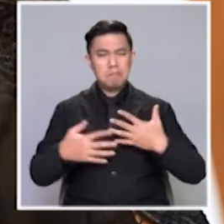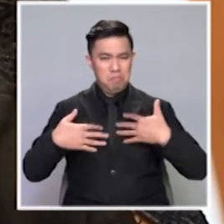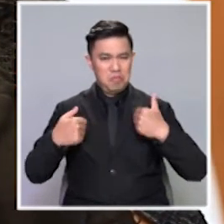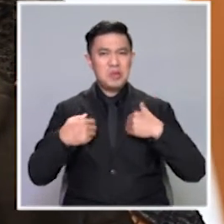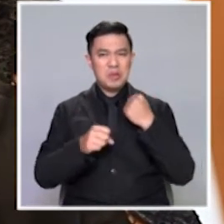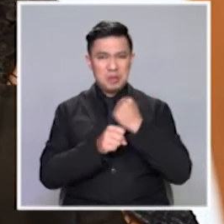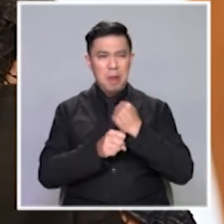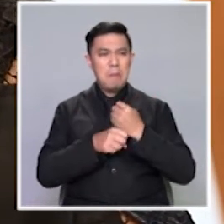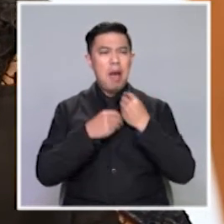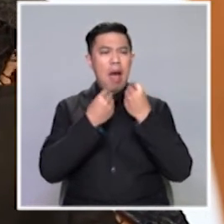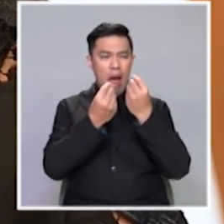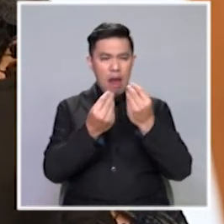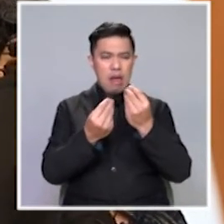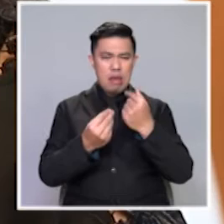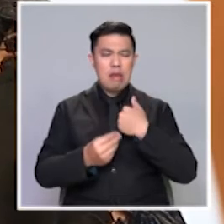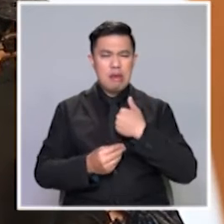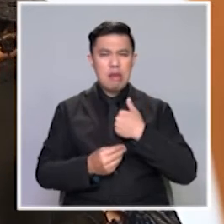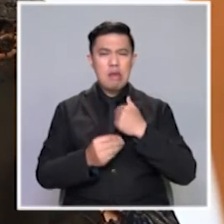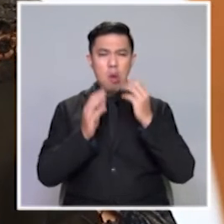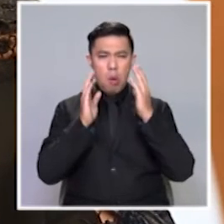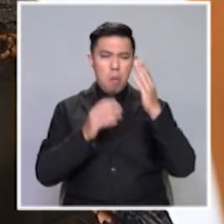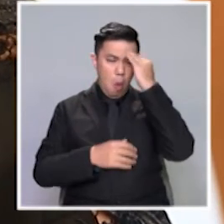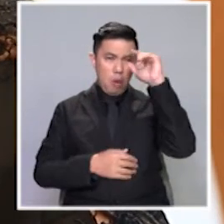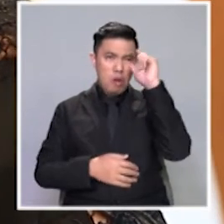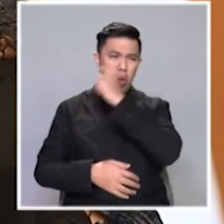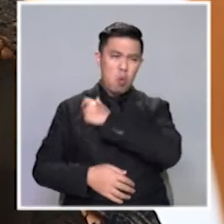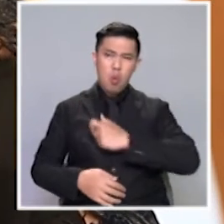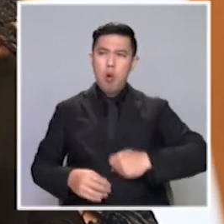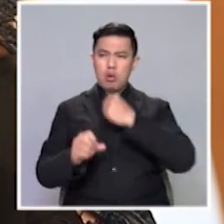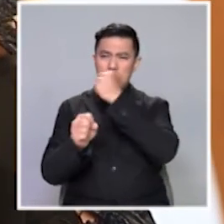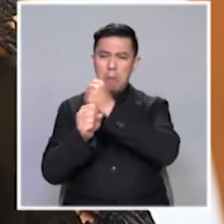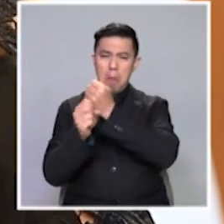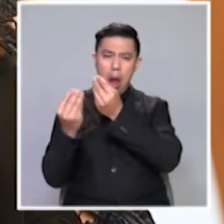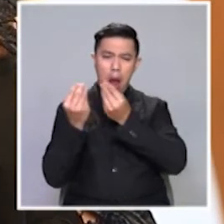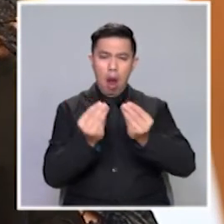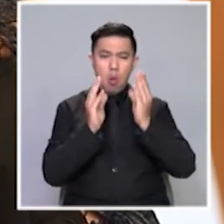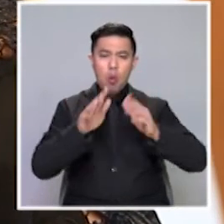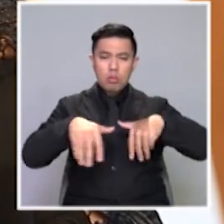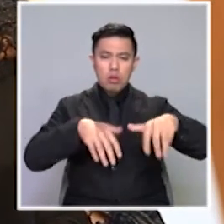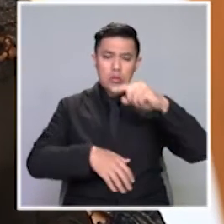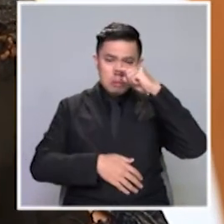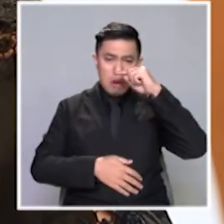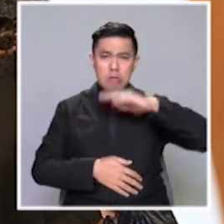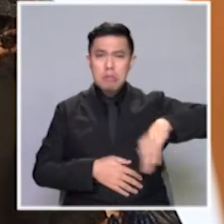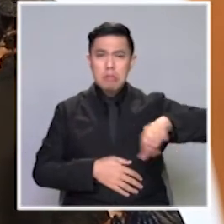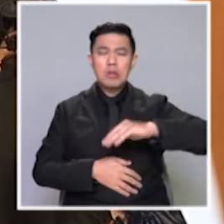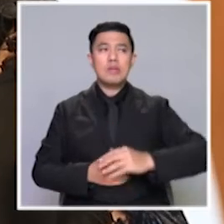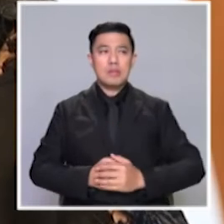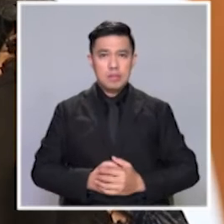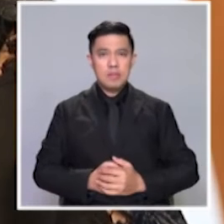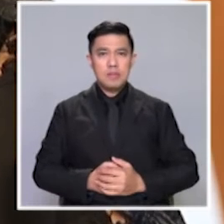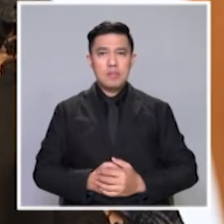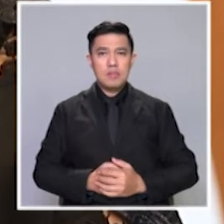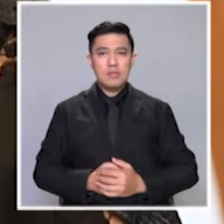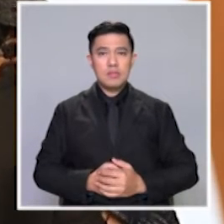พราะว่าท่านทำให้ประชาชนและคนไทยทั่วชั่วชีวิตของท่านไม่มีอะไรที่จะเปรียบ